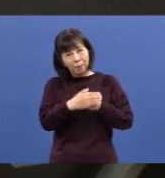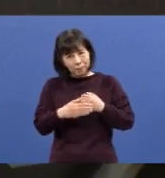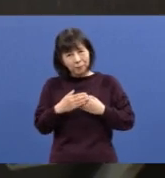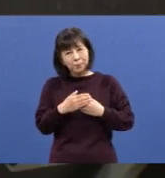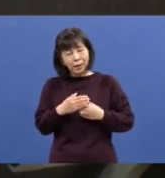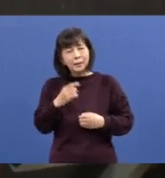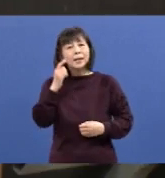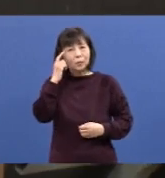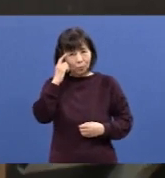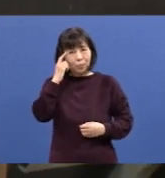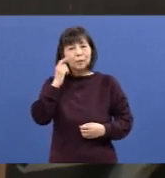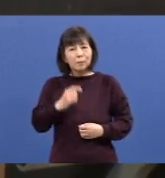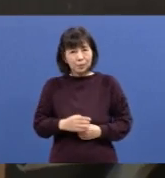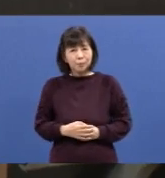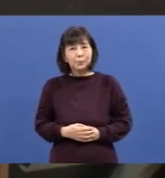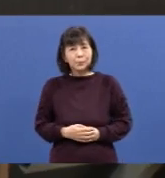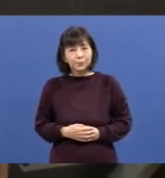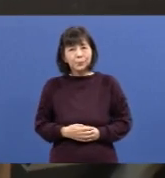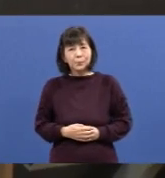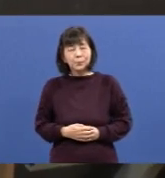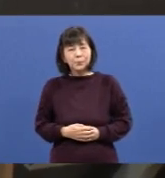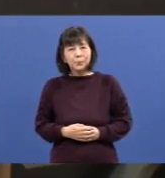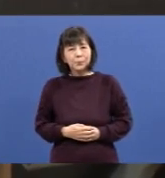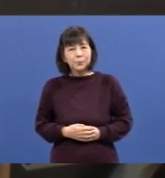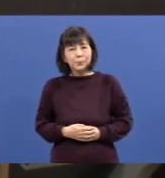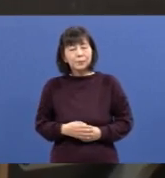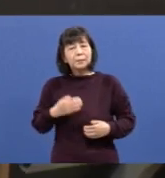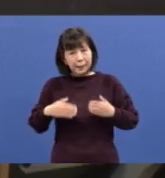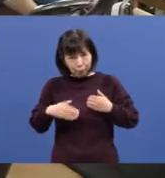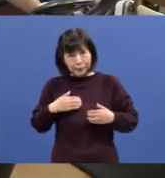仕事として楽しいところだと思います。